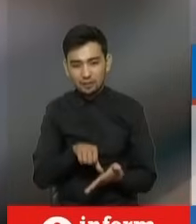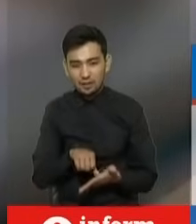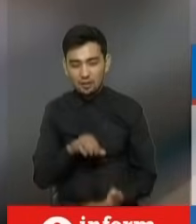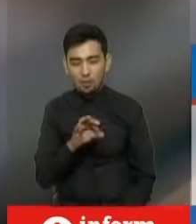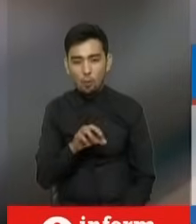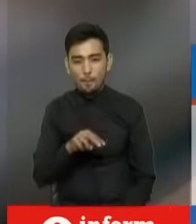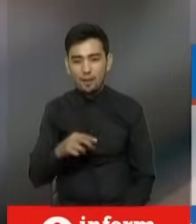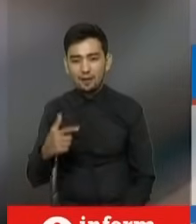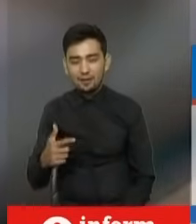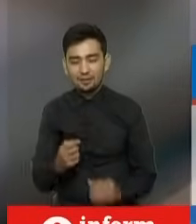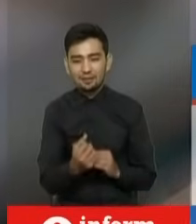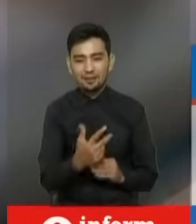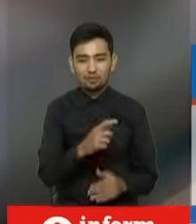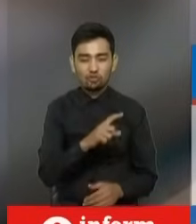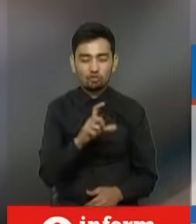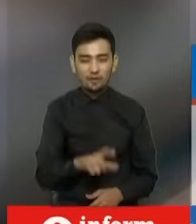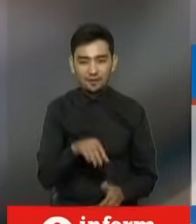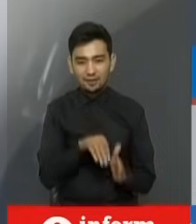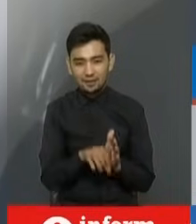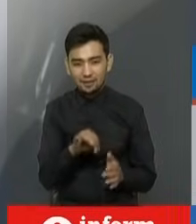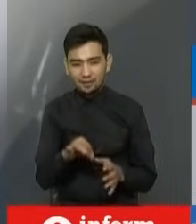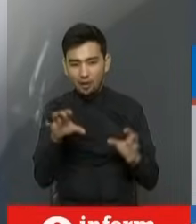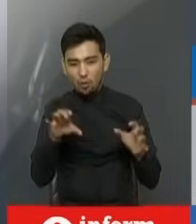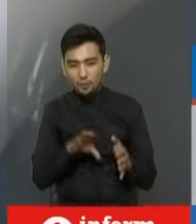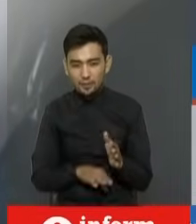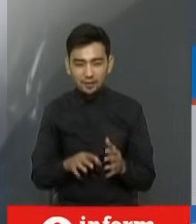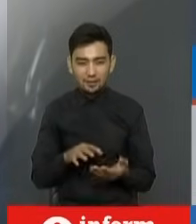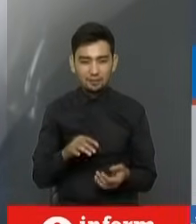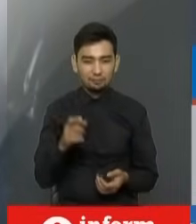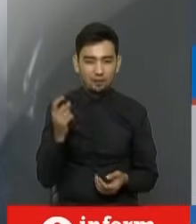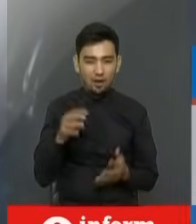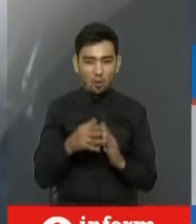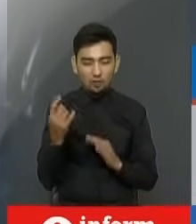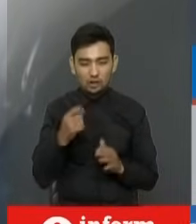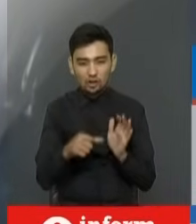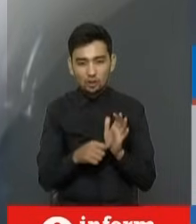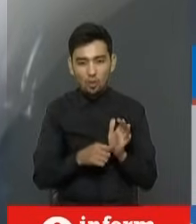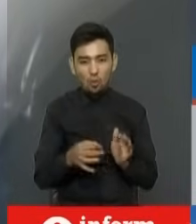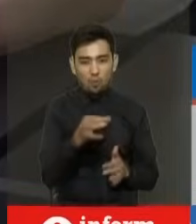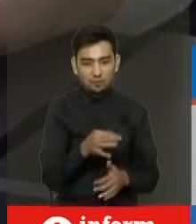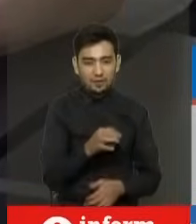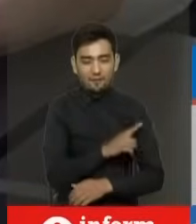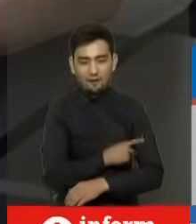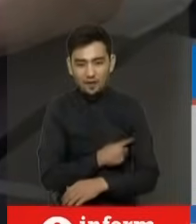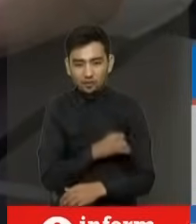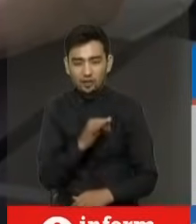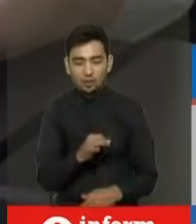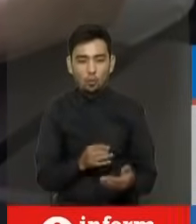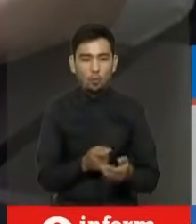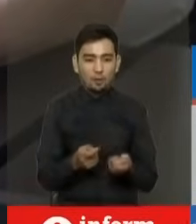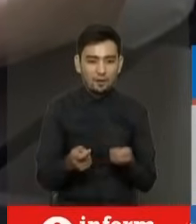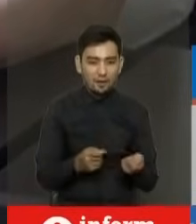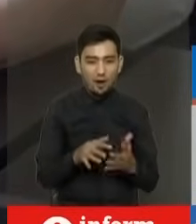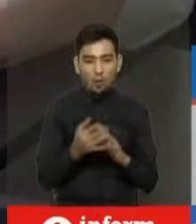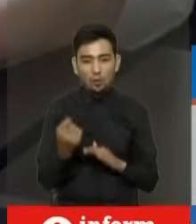ОПГ. Незаконные сделки проворачивали главы крестьянских хозяйств 6 областей, ветврачи и сотрудники управления